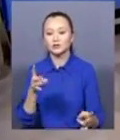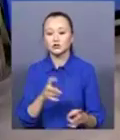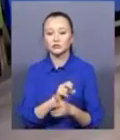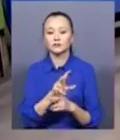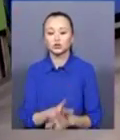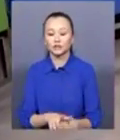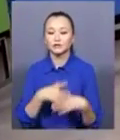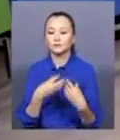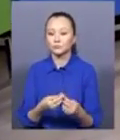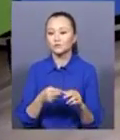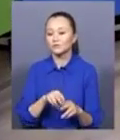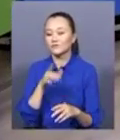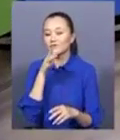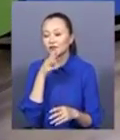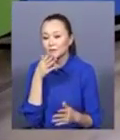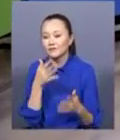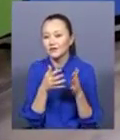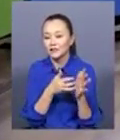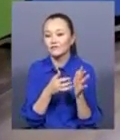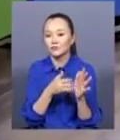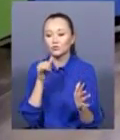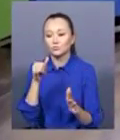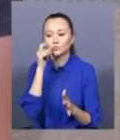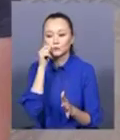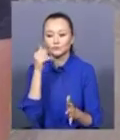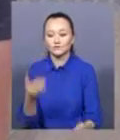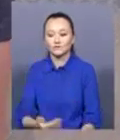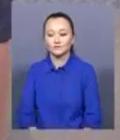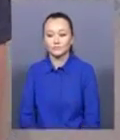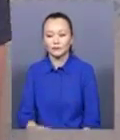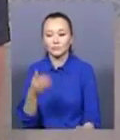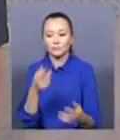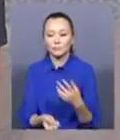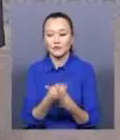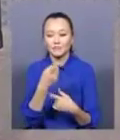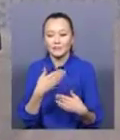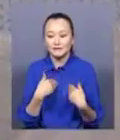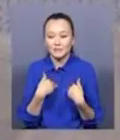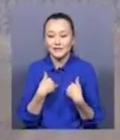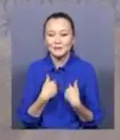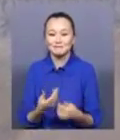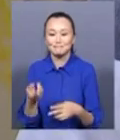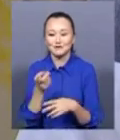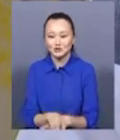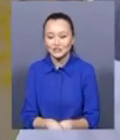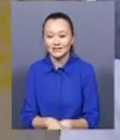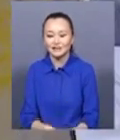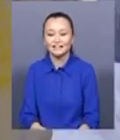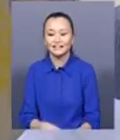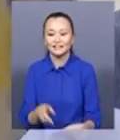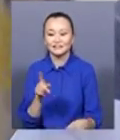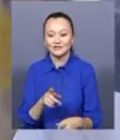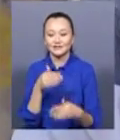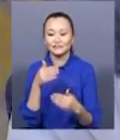далее. Поэтому не хватает, видимо, времени у мужиков. Вот. Поэтому появились мы пришли. Ну и что